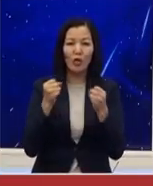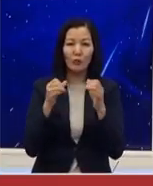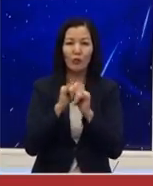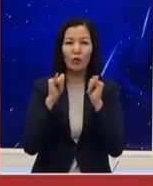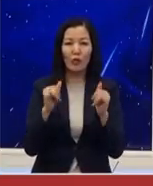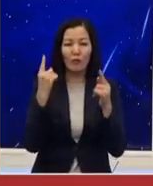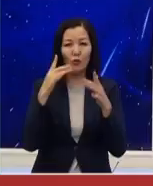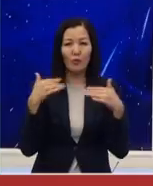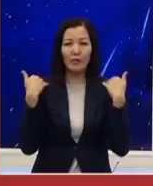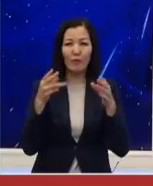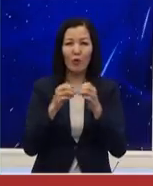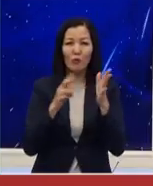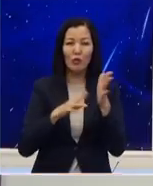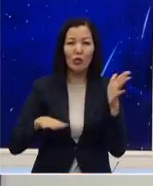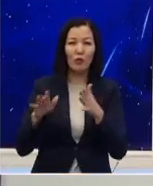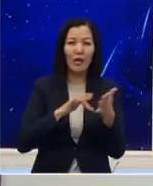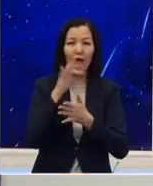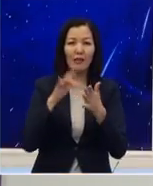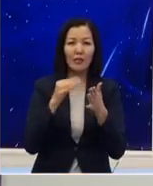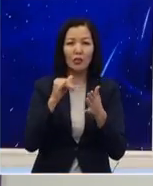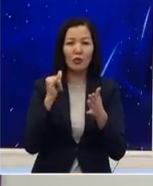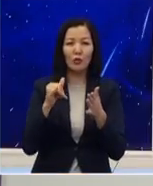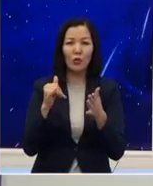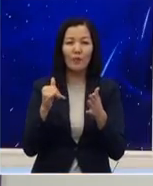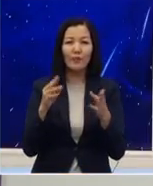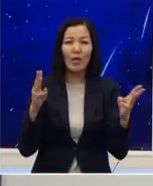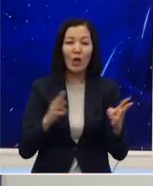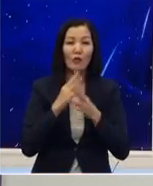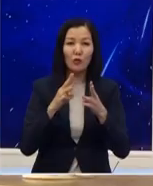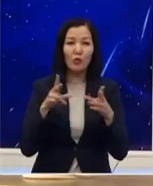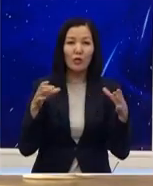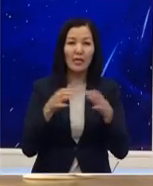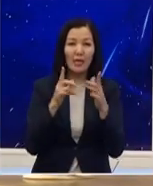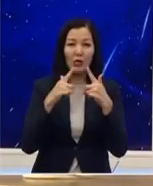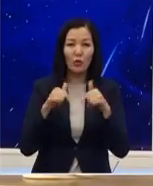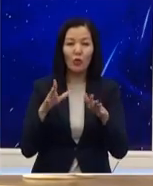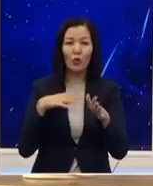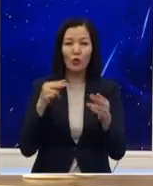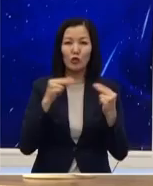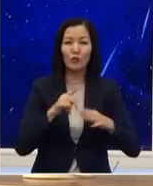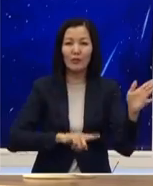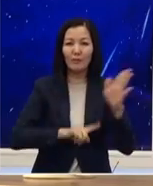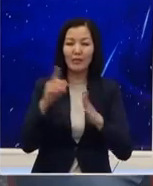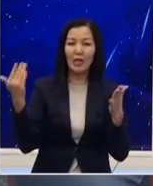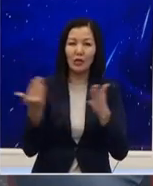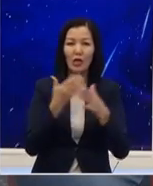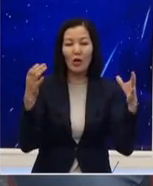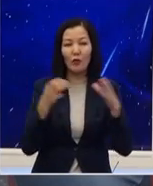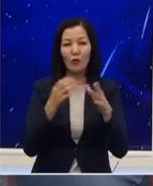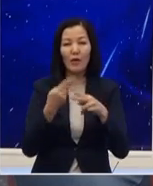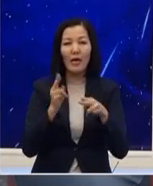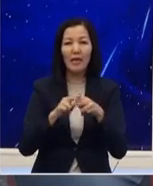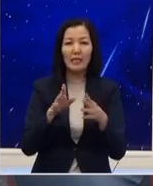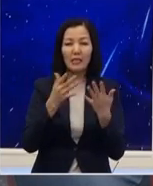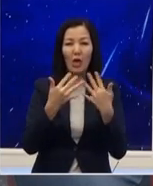дамыту бастамасымен өңірдің 17 аудан қаласында Жетісу әуесқойлар лигасы құрылды. Жұмысын бастаған жаңа ұйым әсіресе